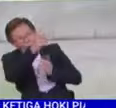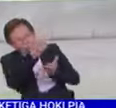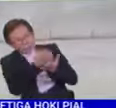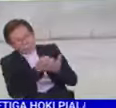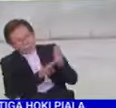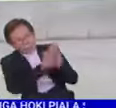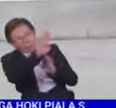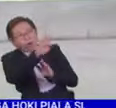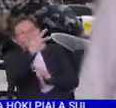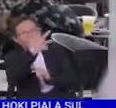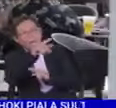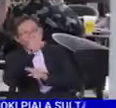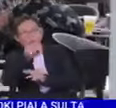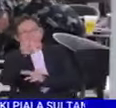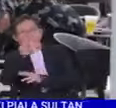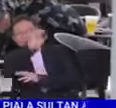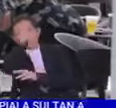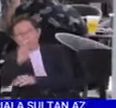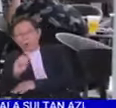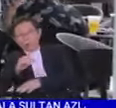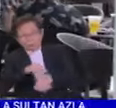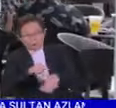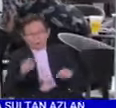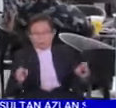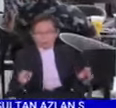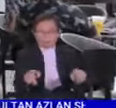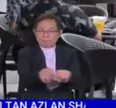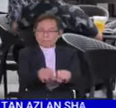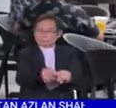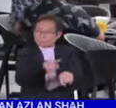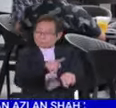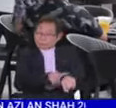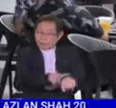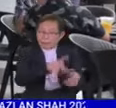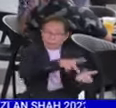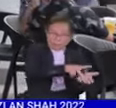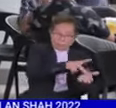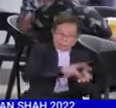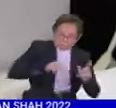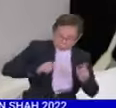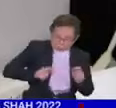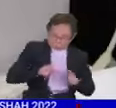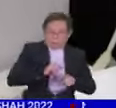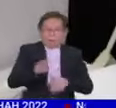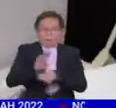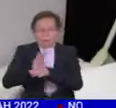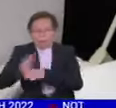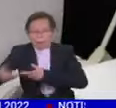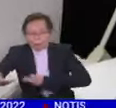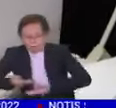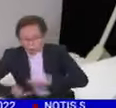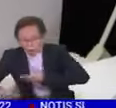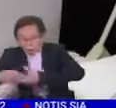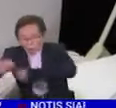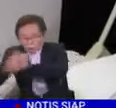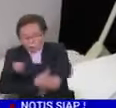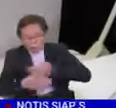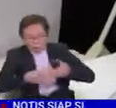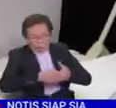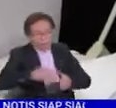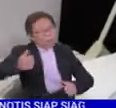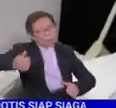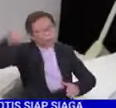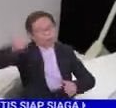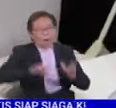berkembang 13.3% bagi tempoh sama. Perbelanjaan swasta dan perdagangan luar akan menjadi pemacu